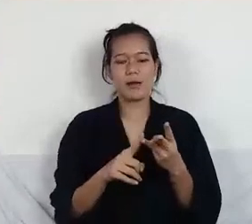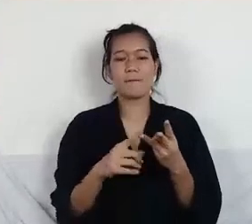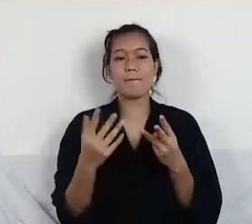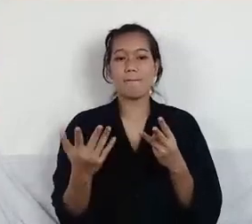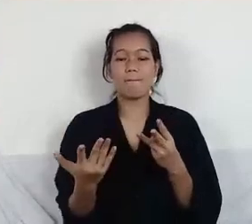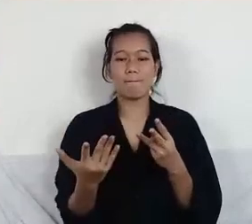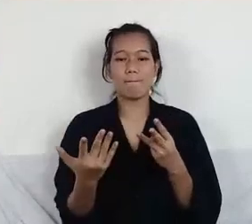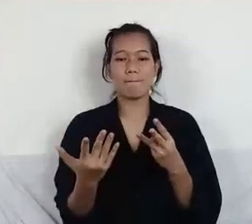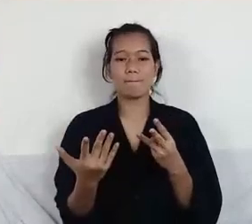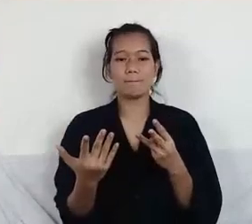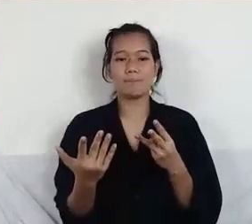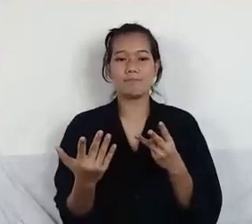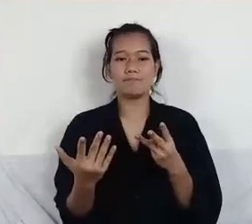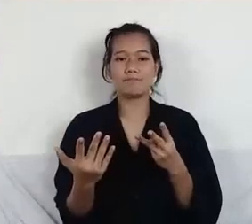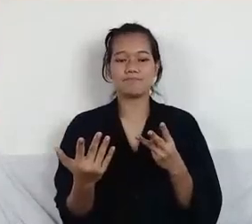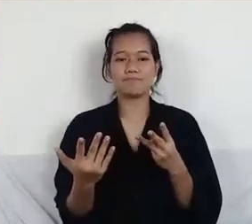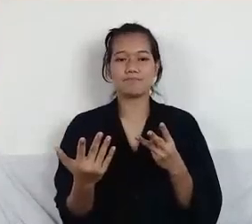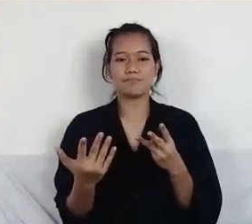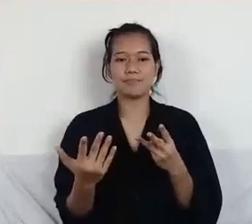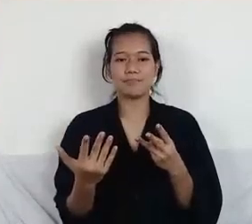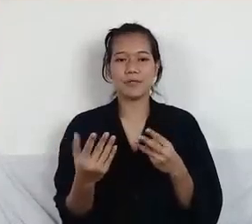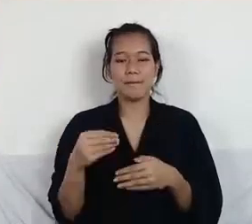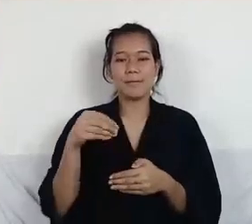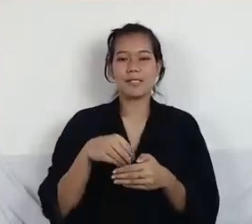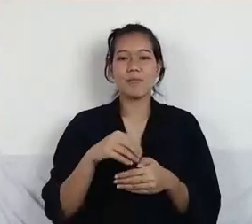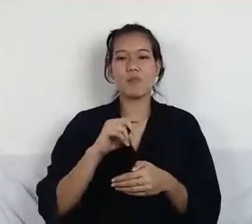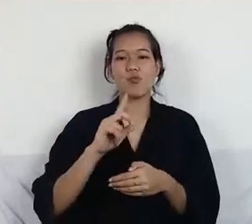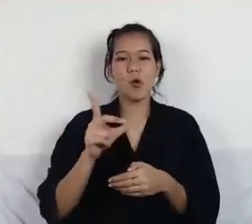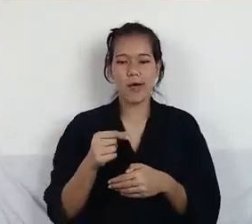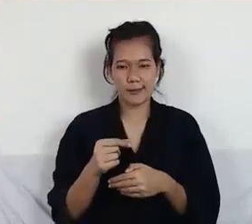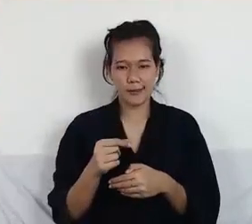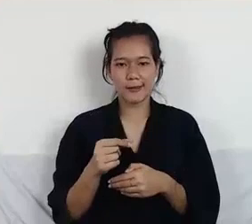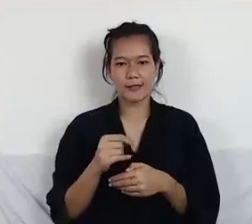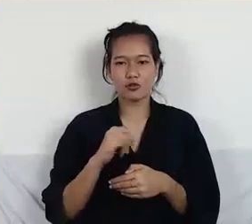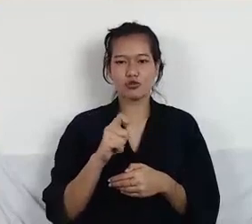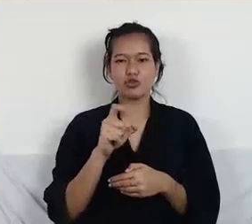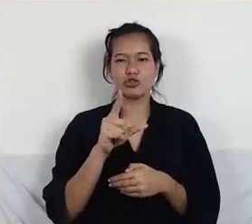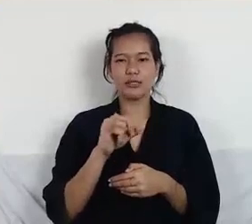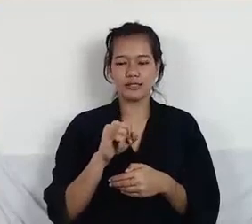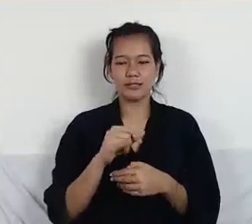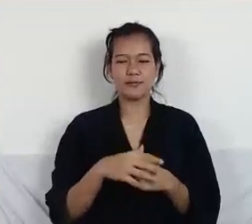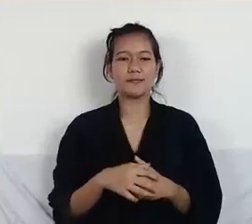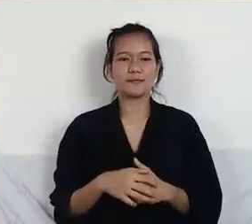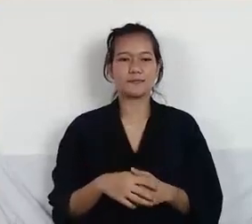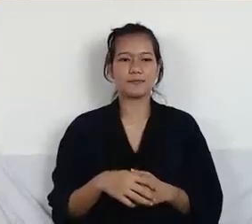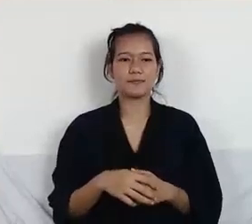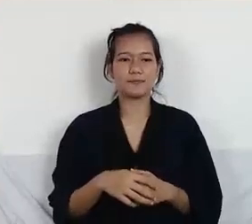ketiga untuk persembahan bulanan di Juli 2022.